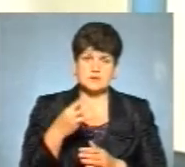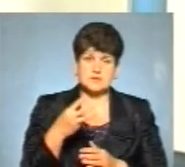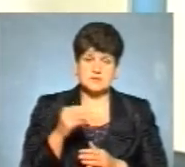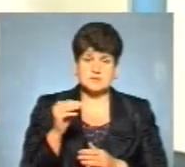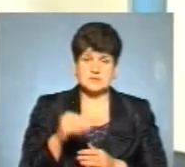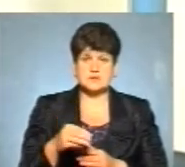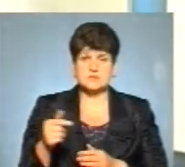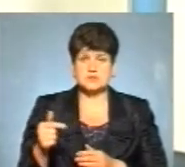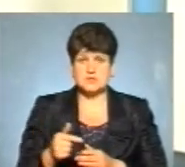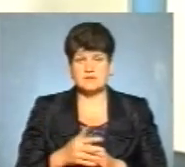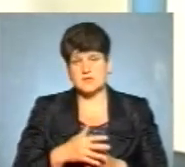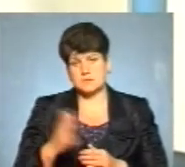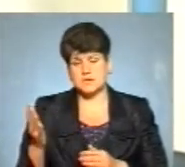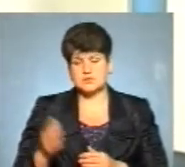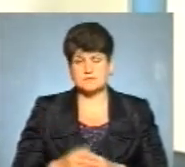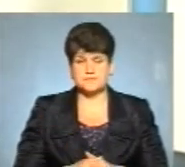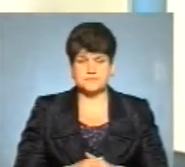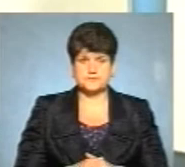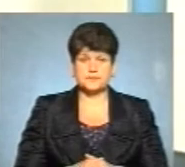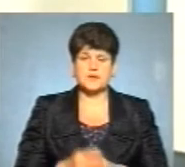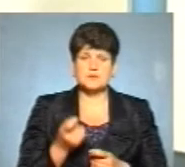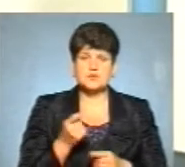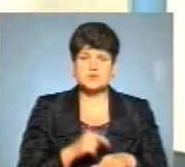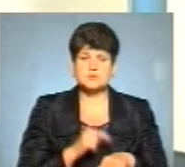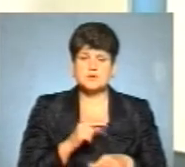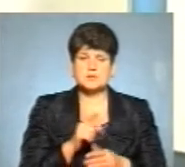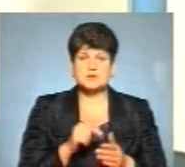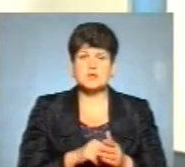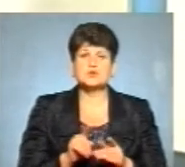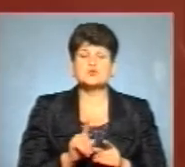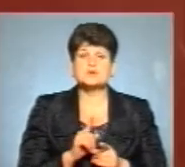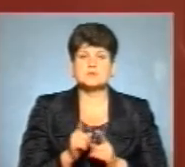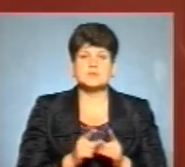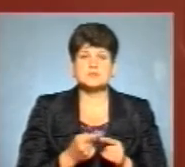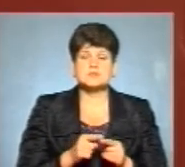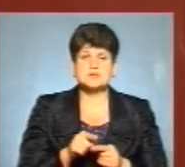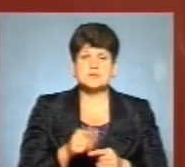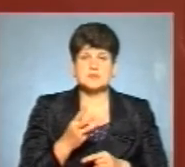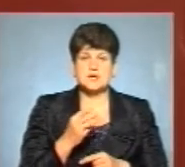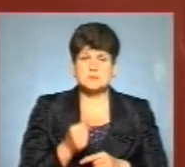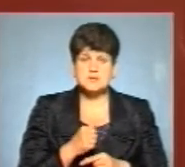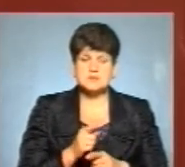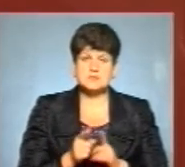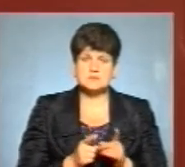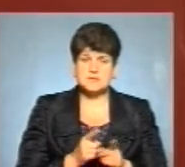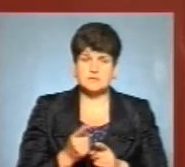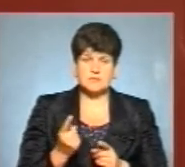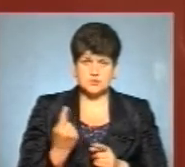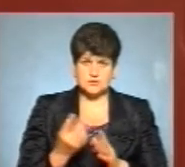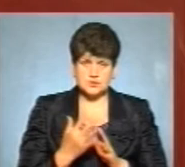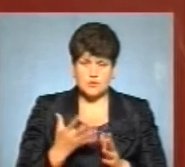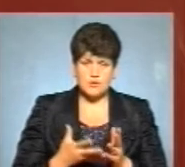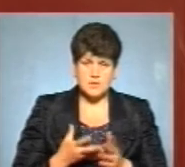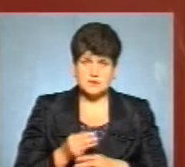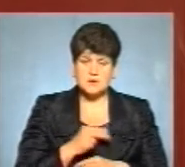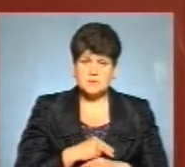тисяч гривень і більше. Ну, ми, власне, так трохи зачепили питання, що змінилося за ці 3 місяці. Змінилася, в першу чергу, оплата праці.